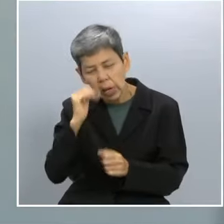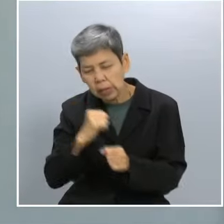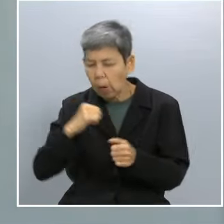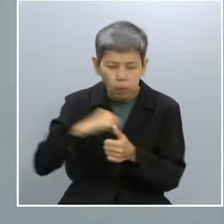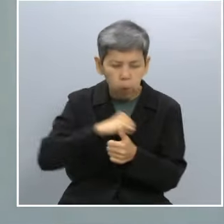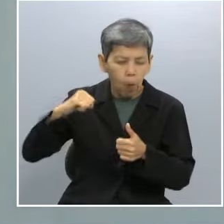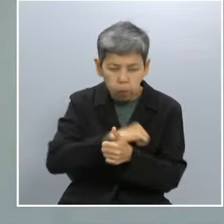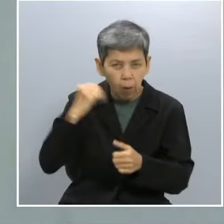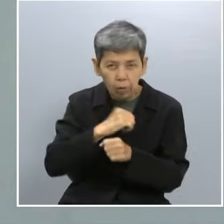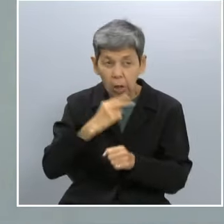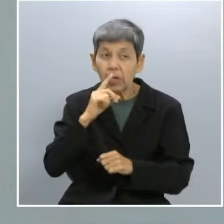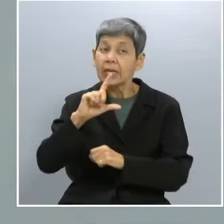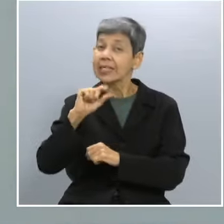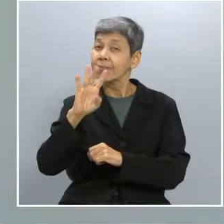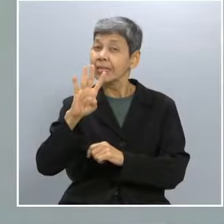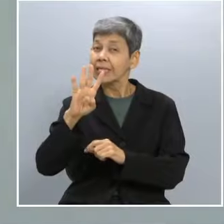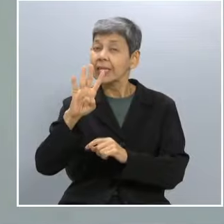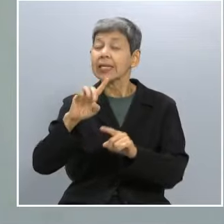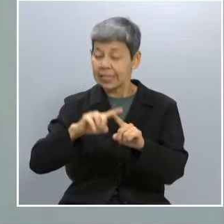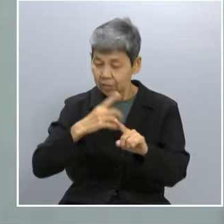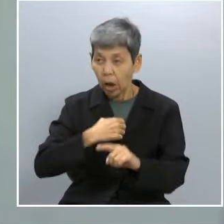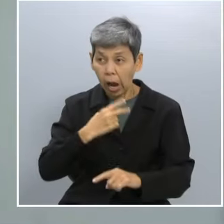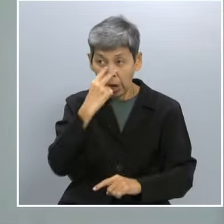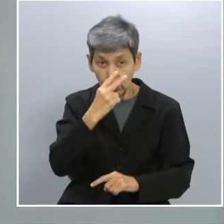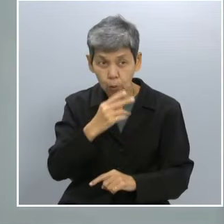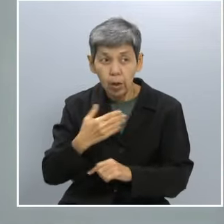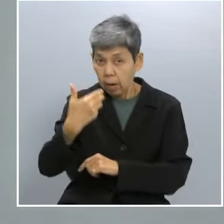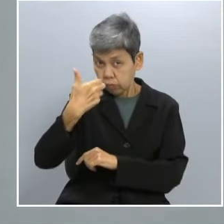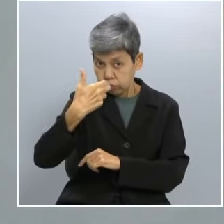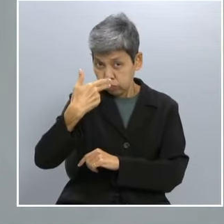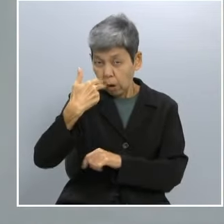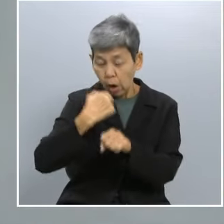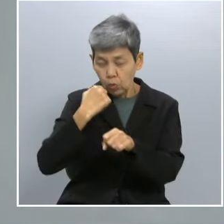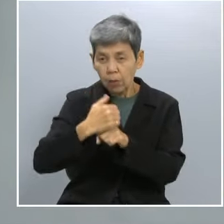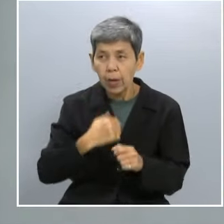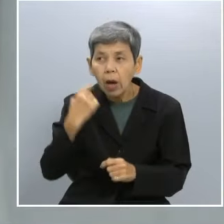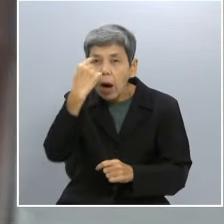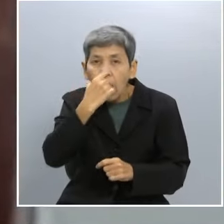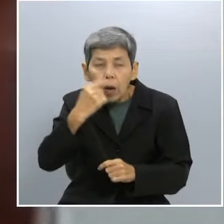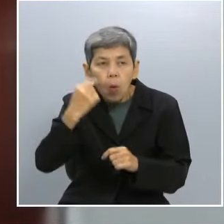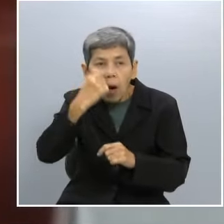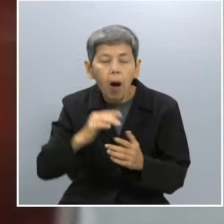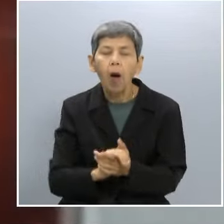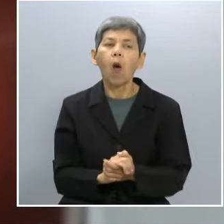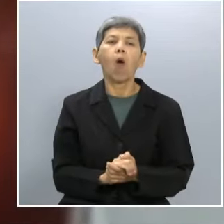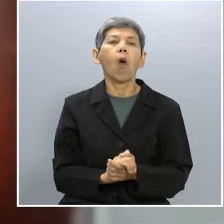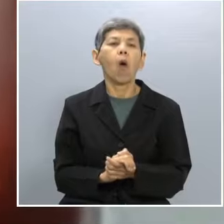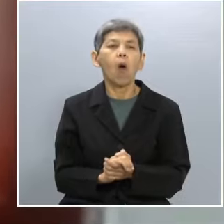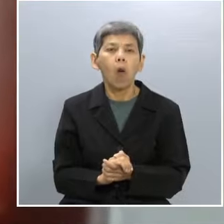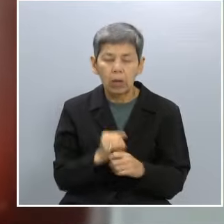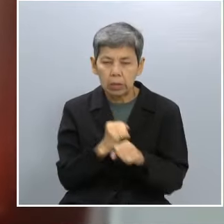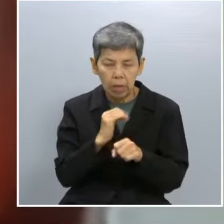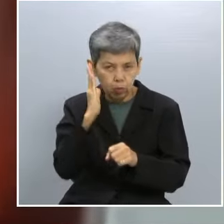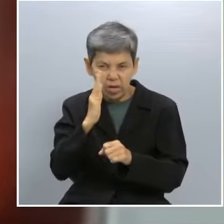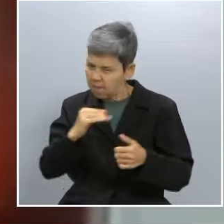หนักสุดก็คือ 24กุมภาพันธ์ที่เห็นจากคลิปภาพกล้องจอปิดดูบาดแพลสิคะอารยะไปดักทำรย